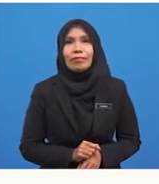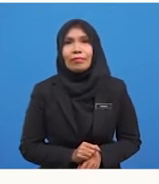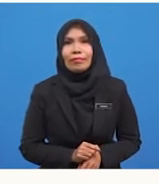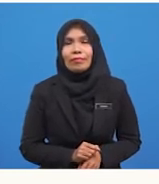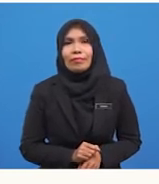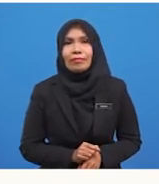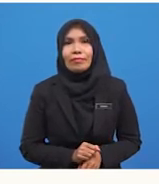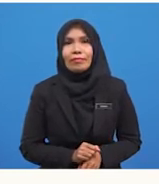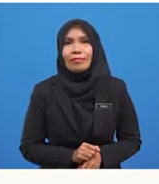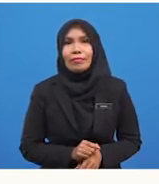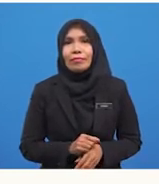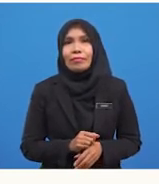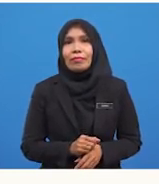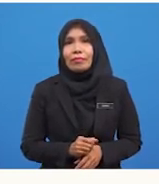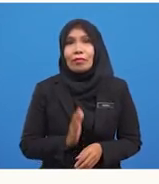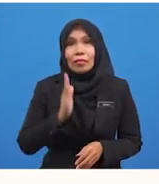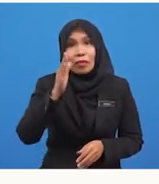Kelak jatuh